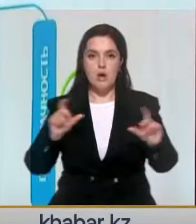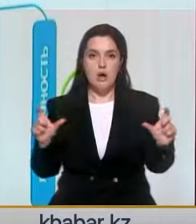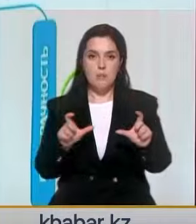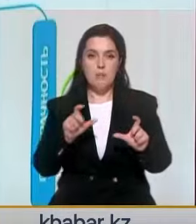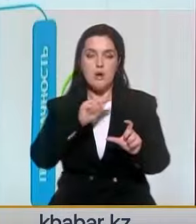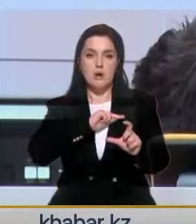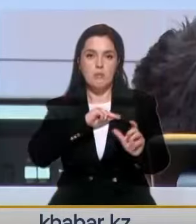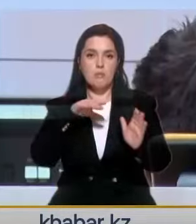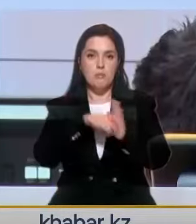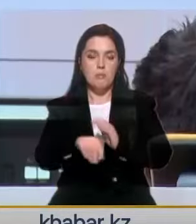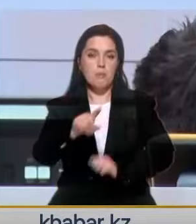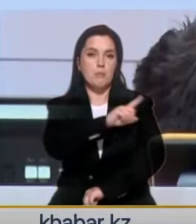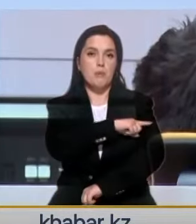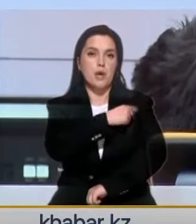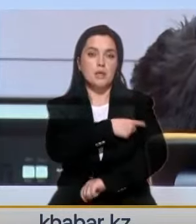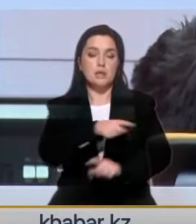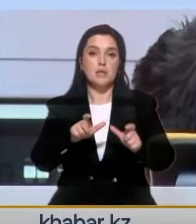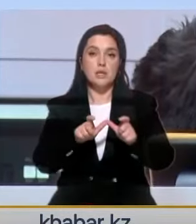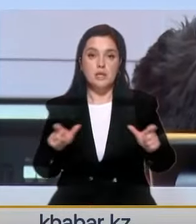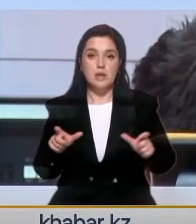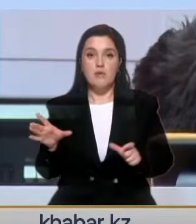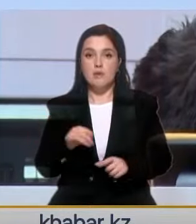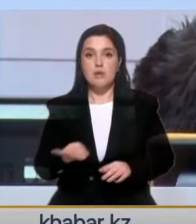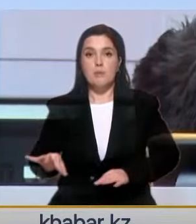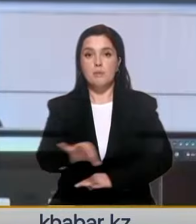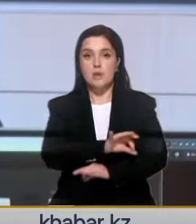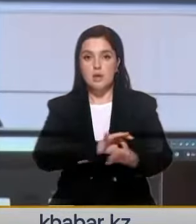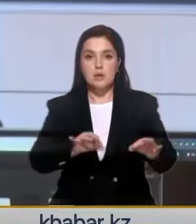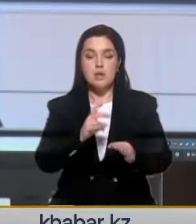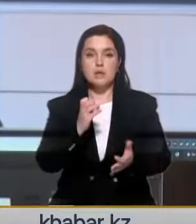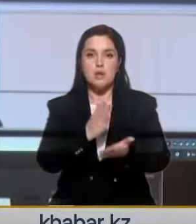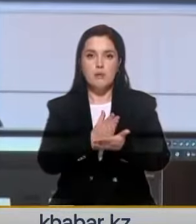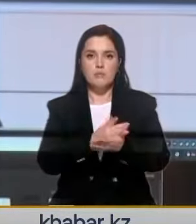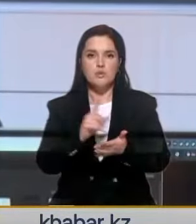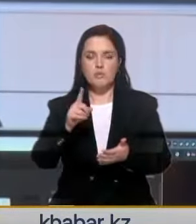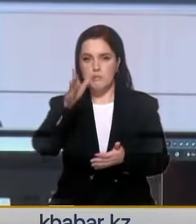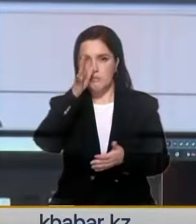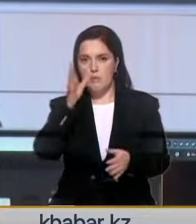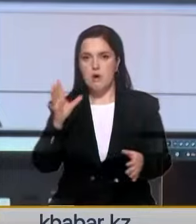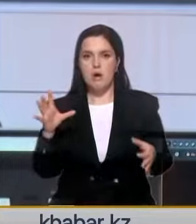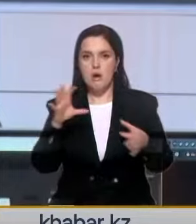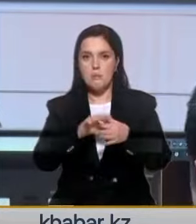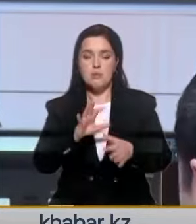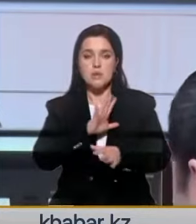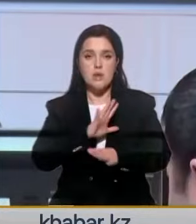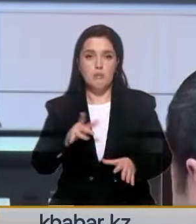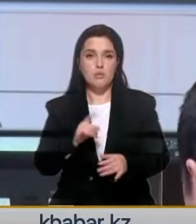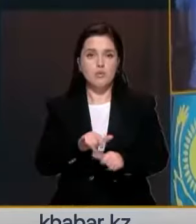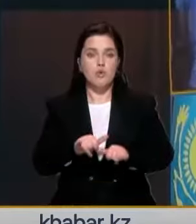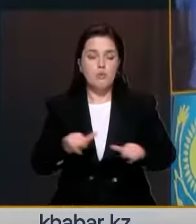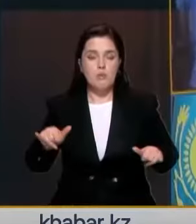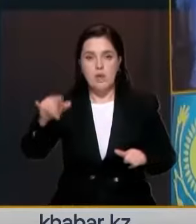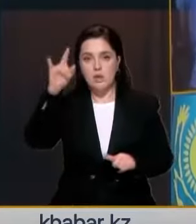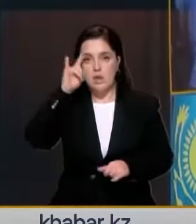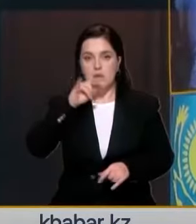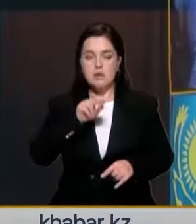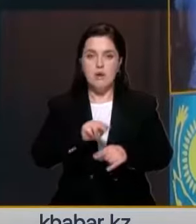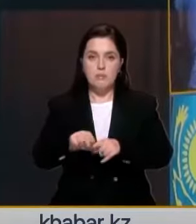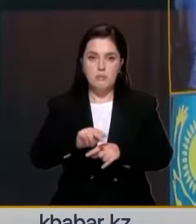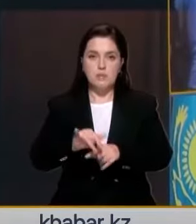поликлиниках в правительстве отметили что все эти проекты направлены на исключение припис и повышение охвата казахстанцев образовательными и